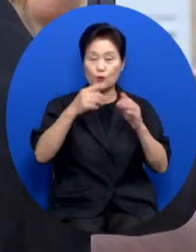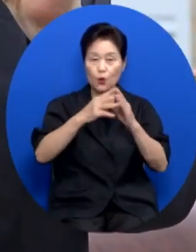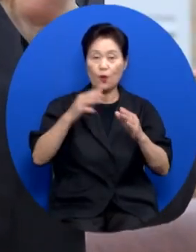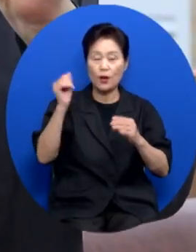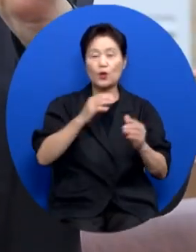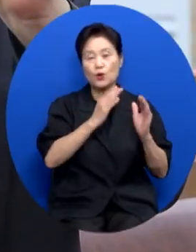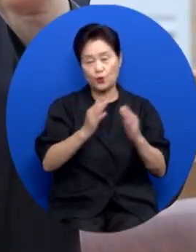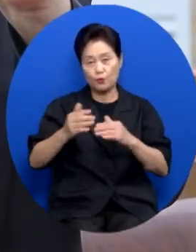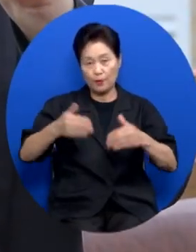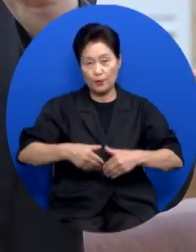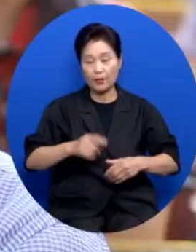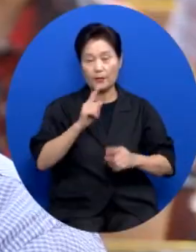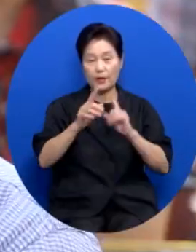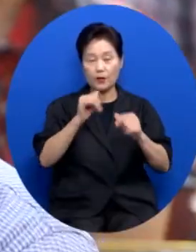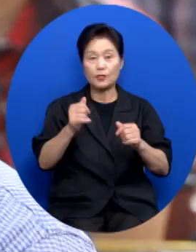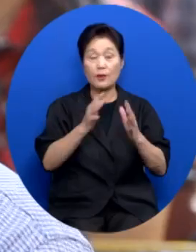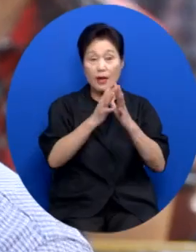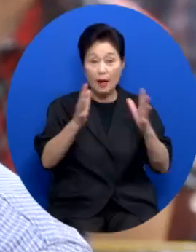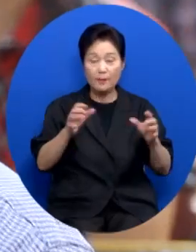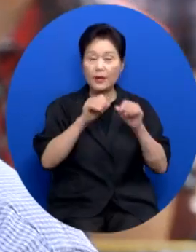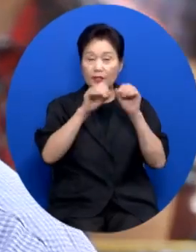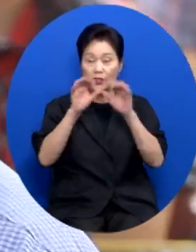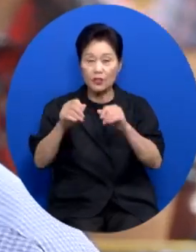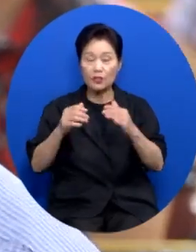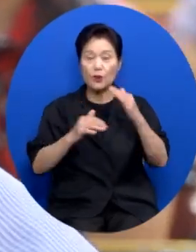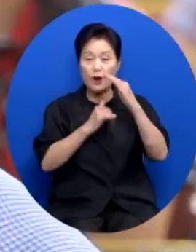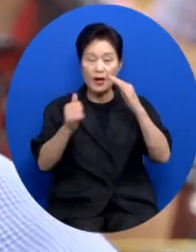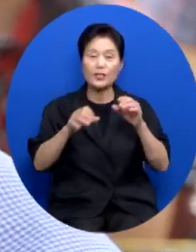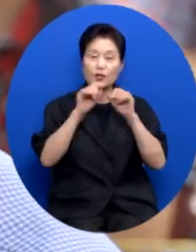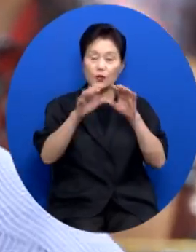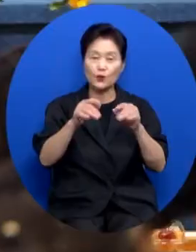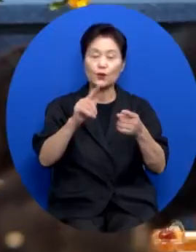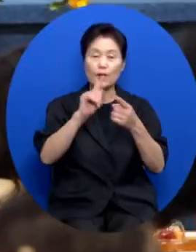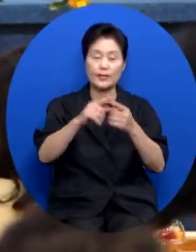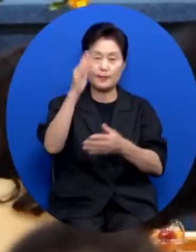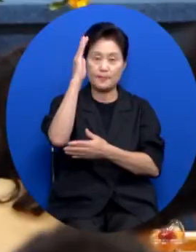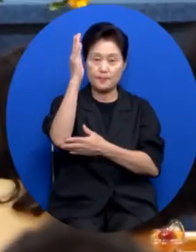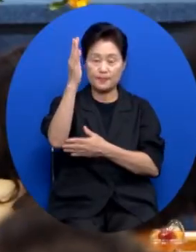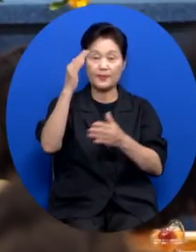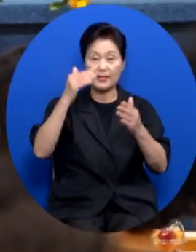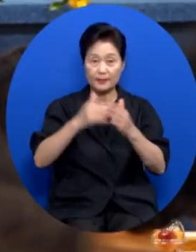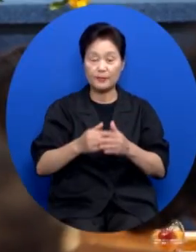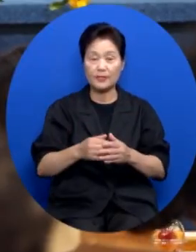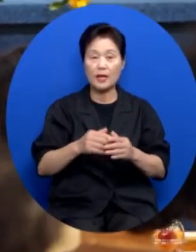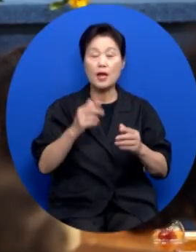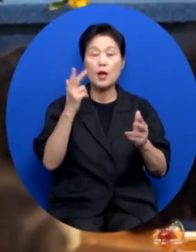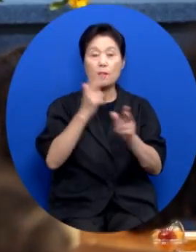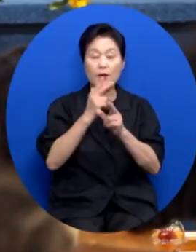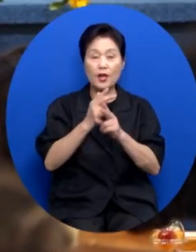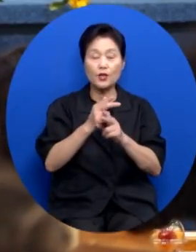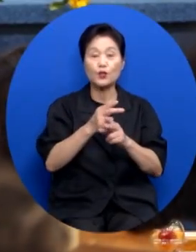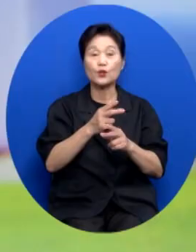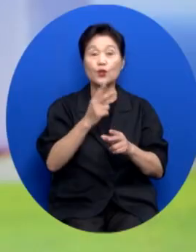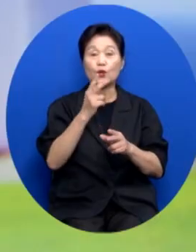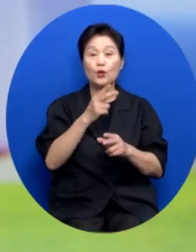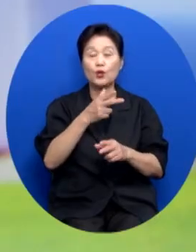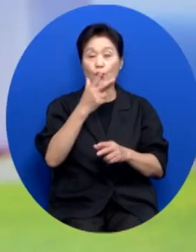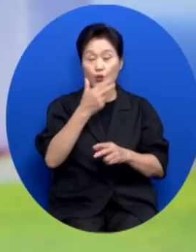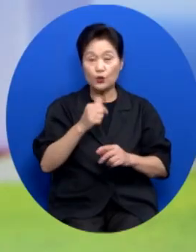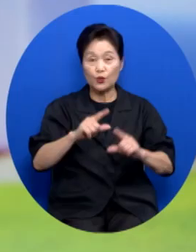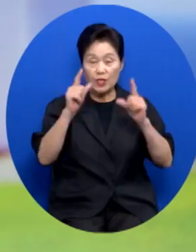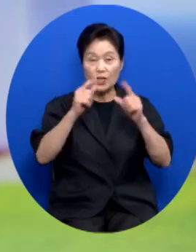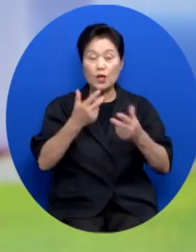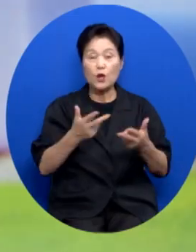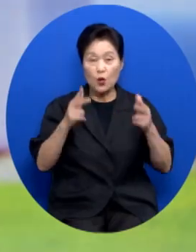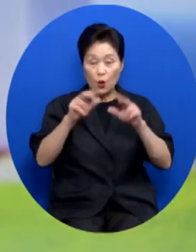한다며 아파트 전도와 오이코스 전도 전략을 강의했습니다. 여수노회는 매주일 오후 4시 공원 전도와